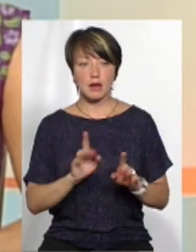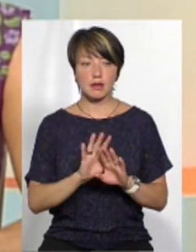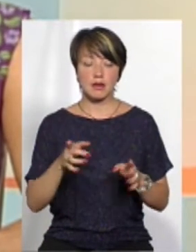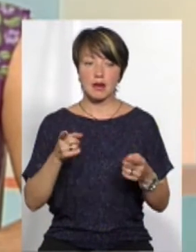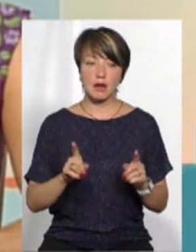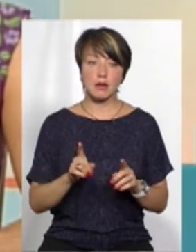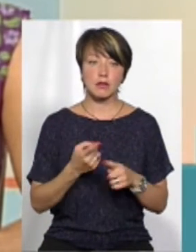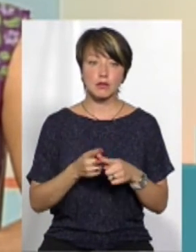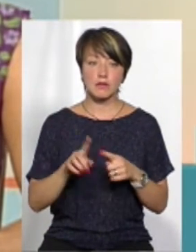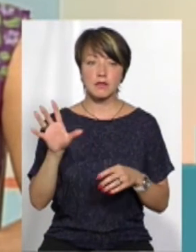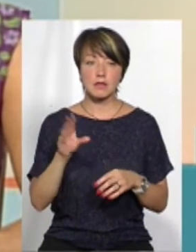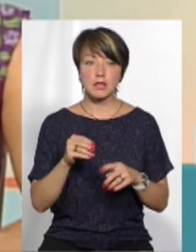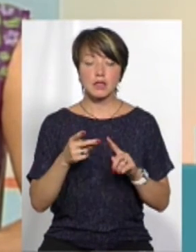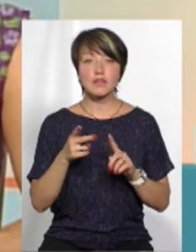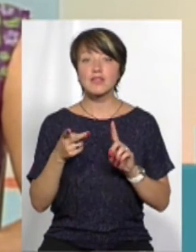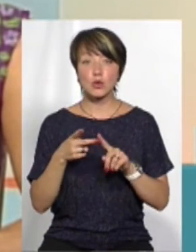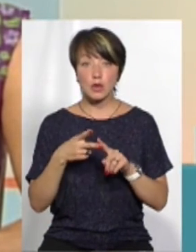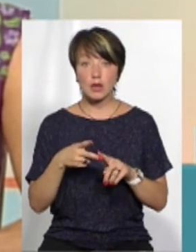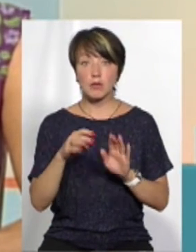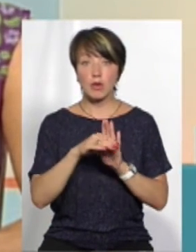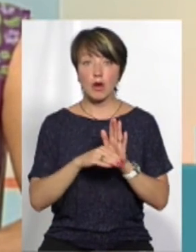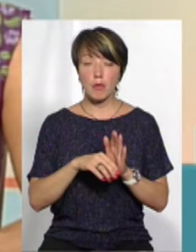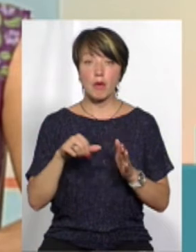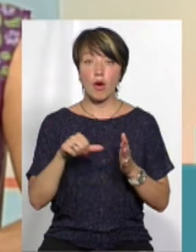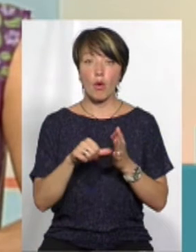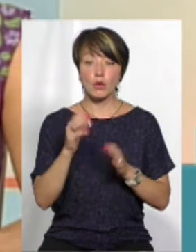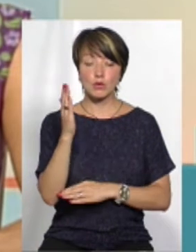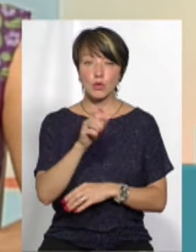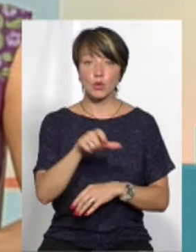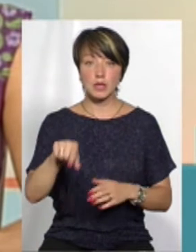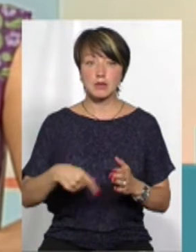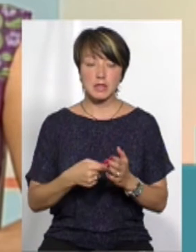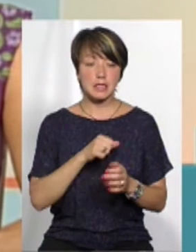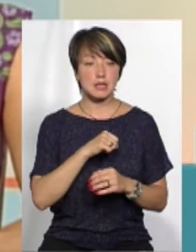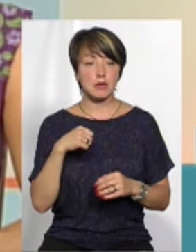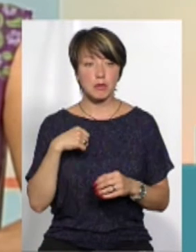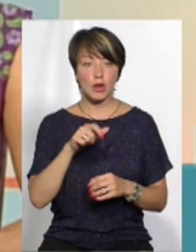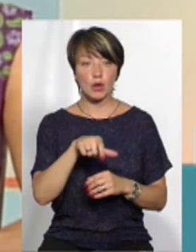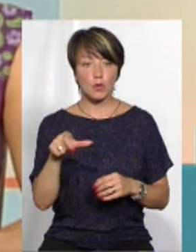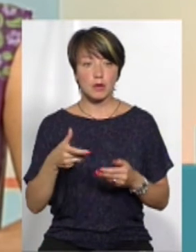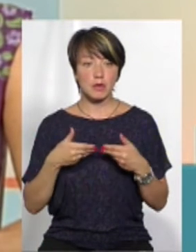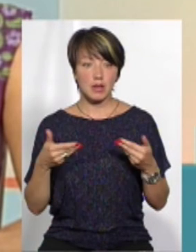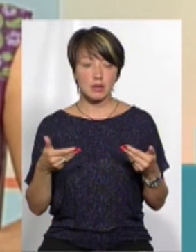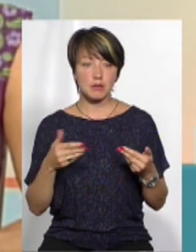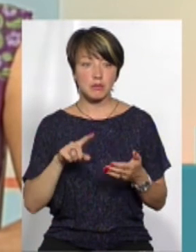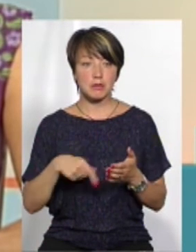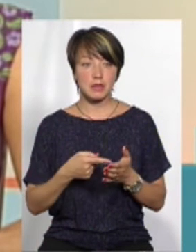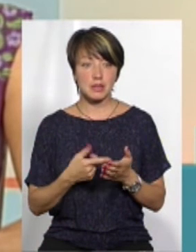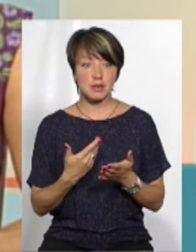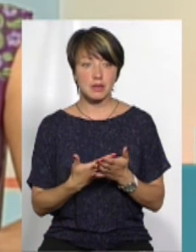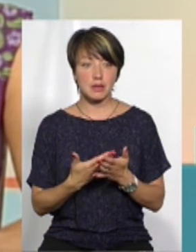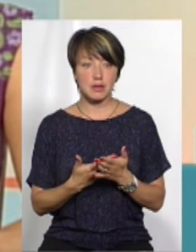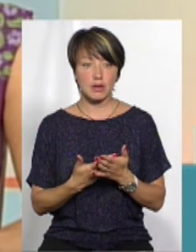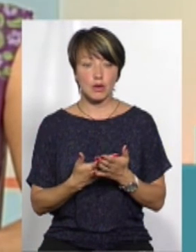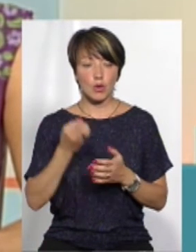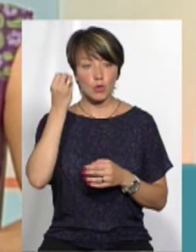нереальні, то в цій другій програмі голосують люди з міста самі. І людям нашим з міста,